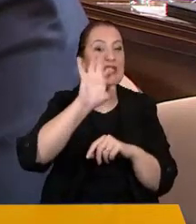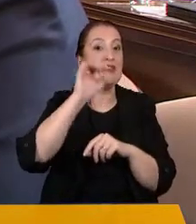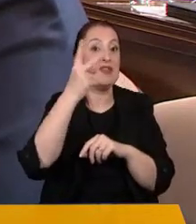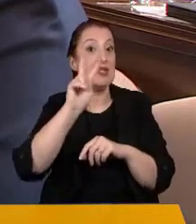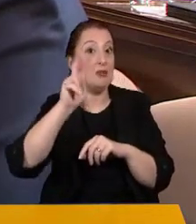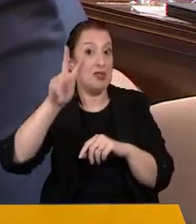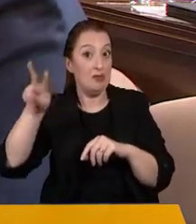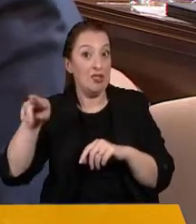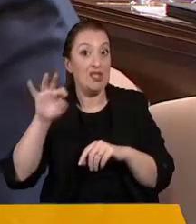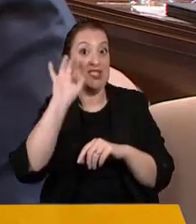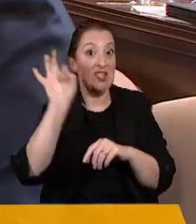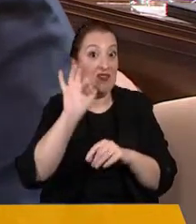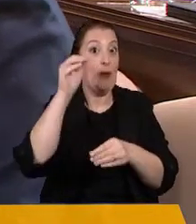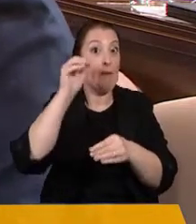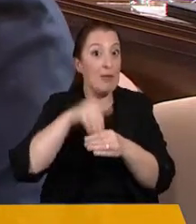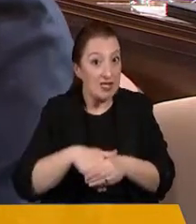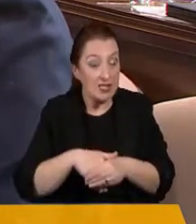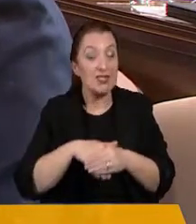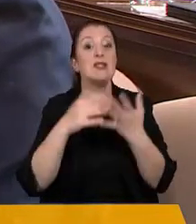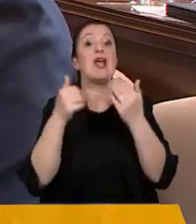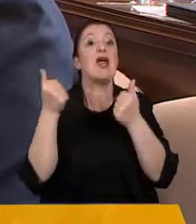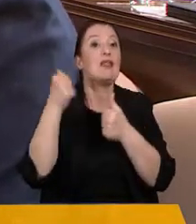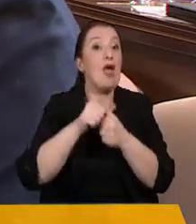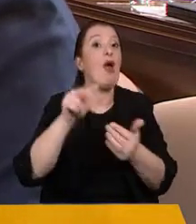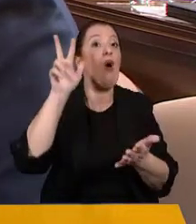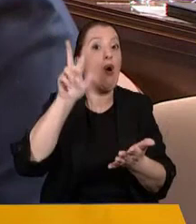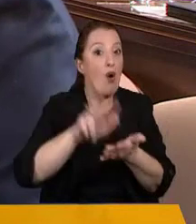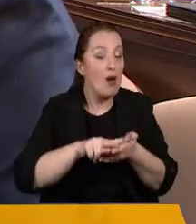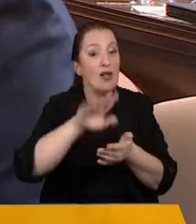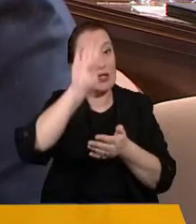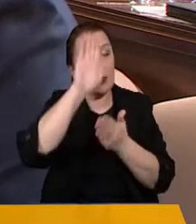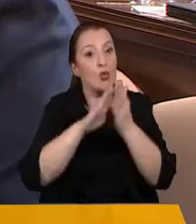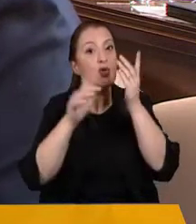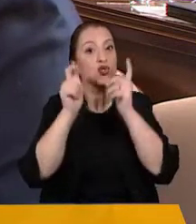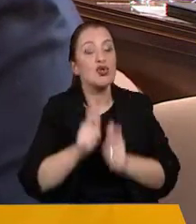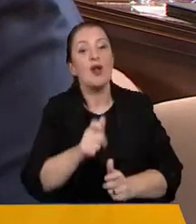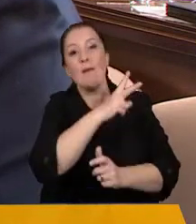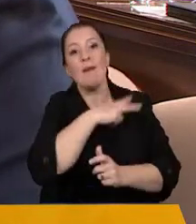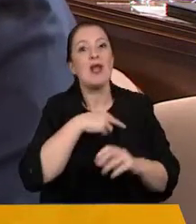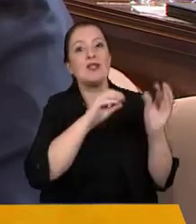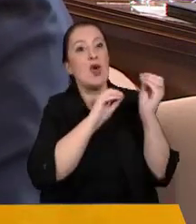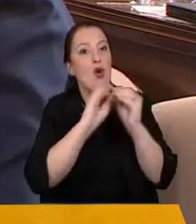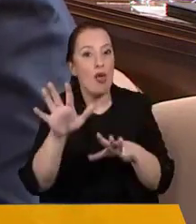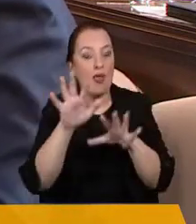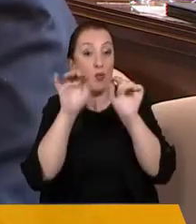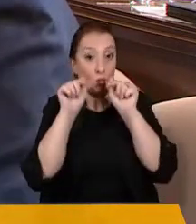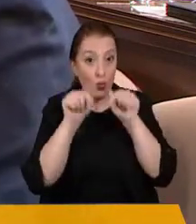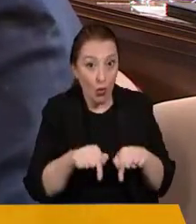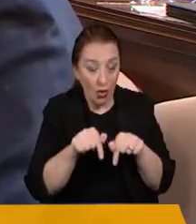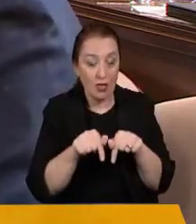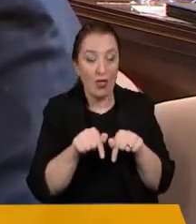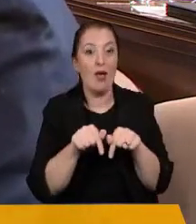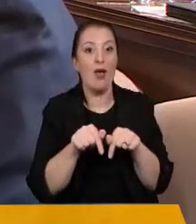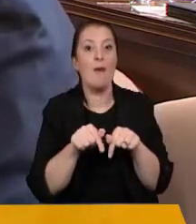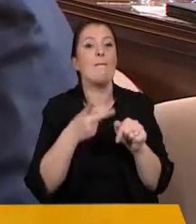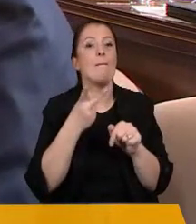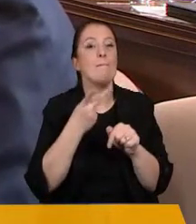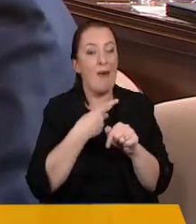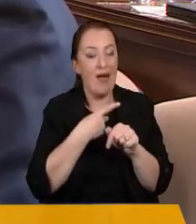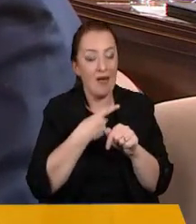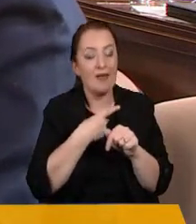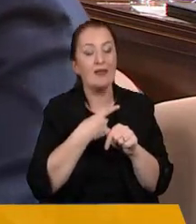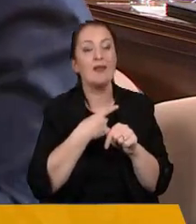11.02.2022'de Silivri Meclisi tekrar onaylayıp İstanbul Büyükşehir Belediyesi'ne yolladı. Bugün de ben